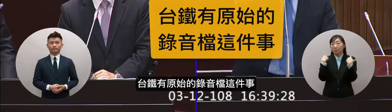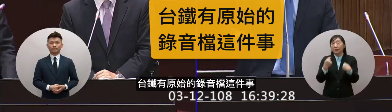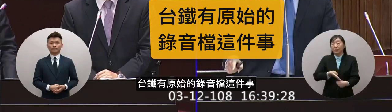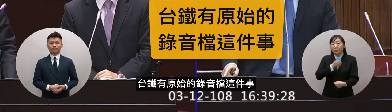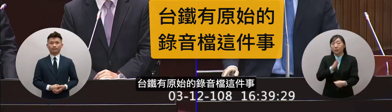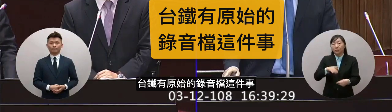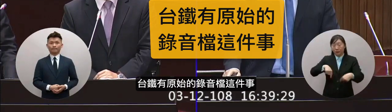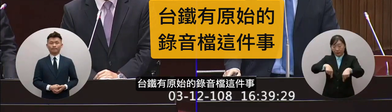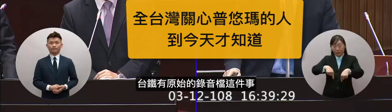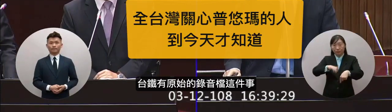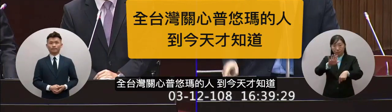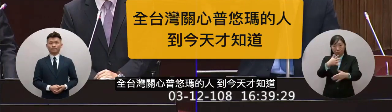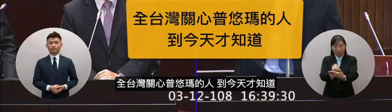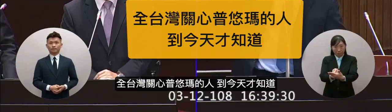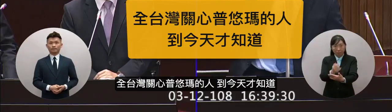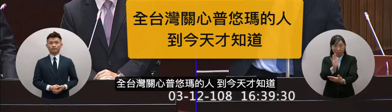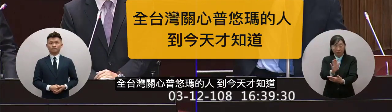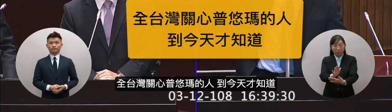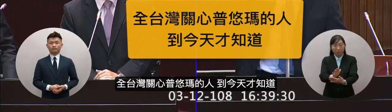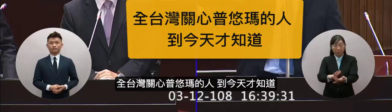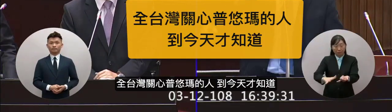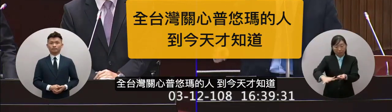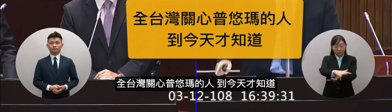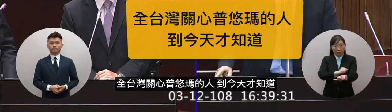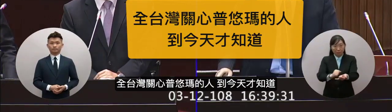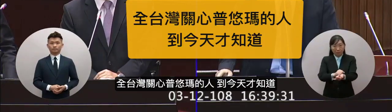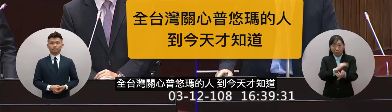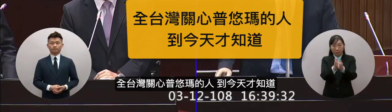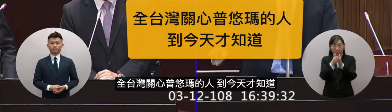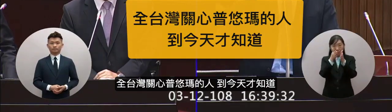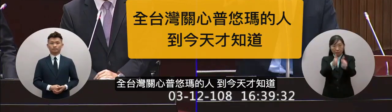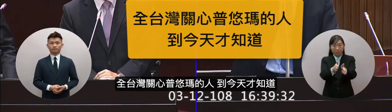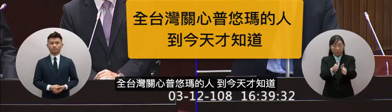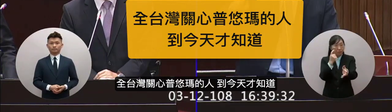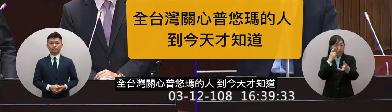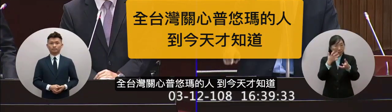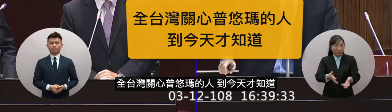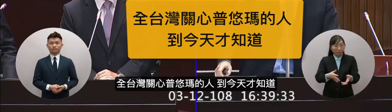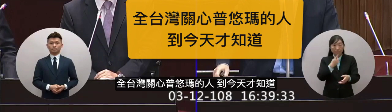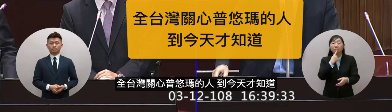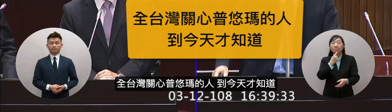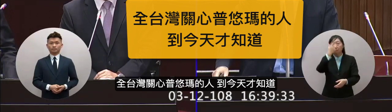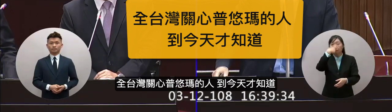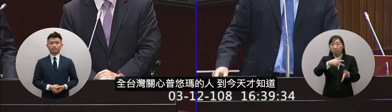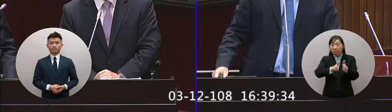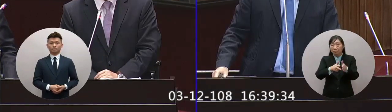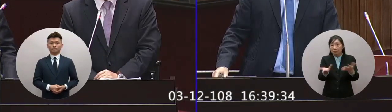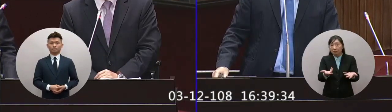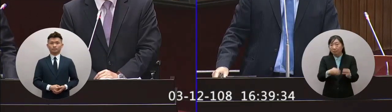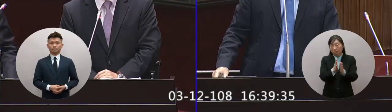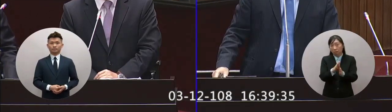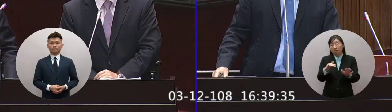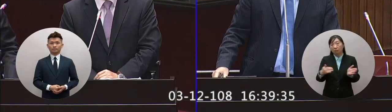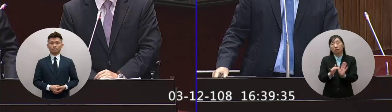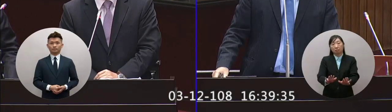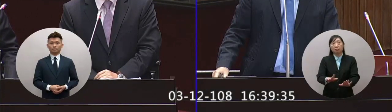音档这件事情，全台湾关心普悠玛的人到今天才知道，